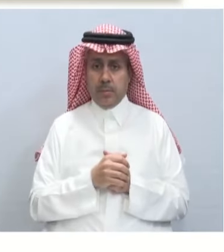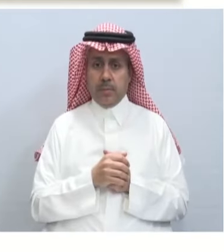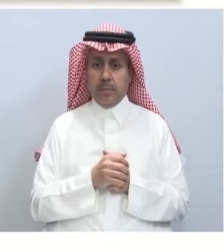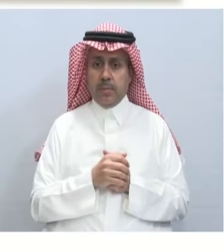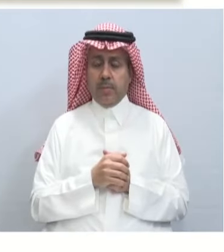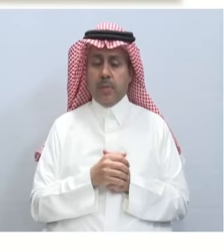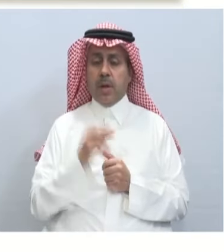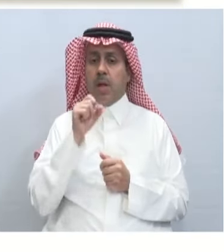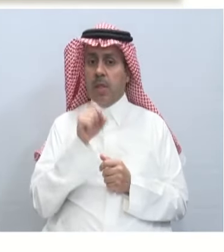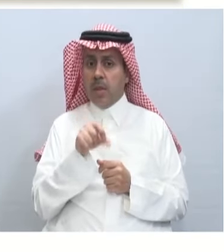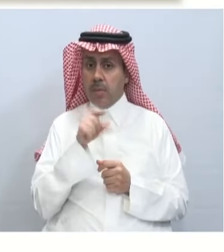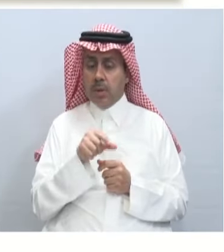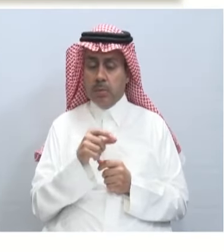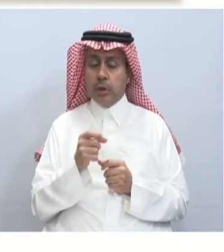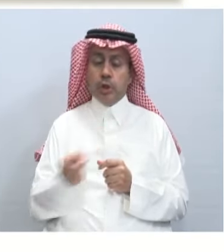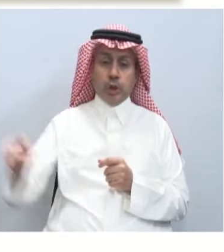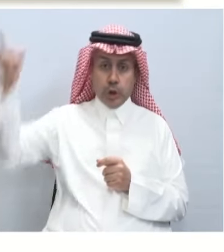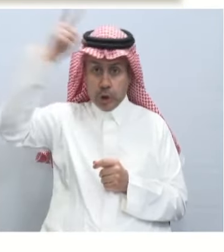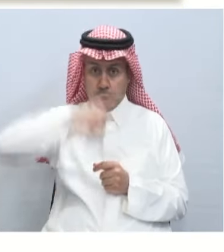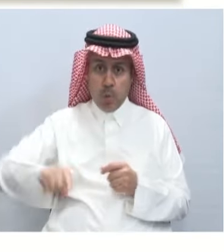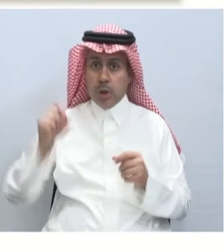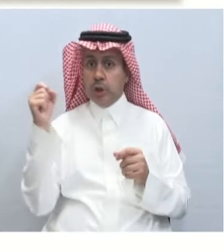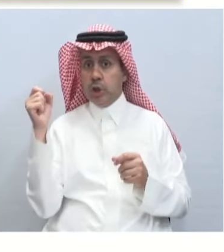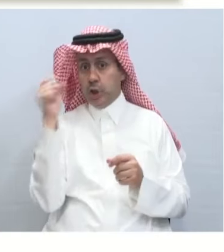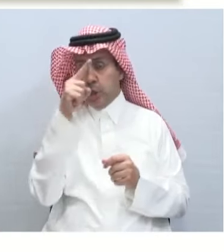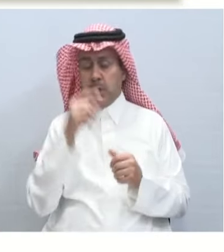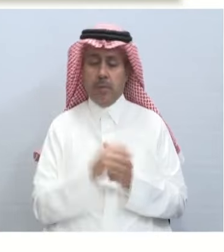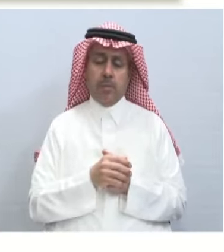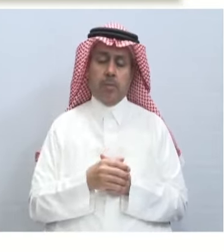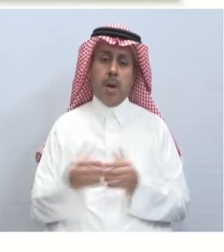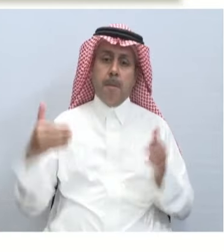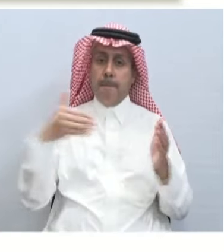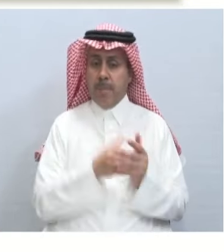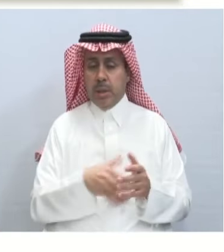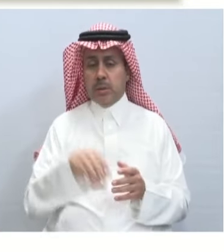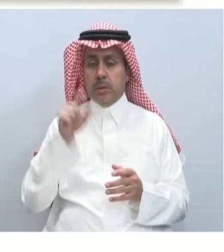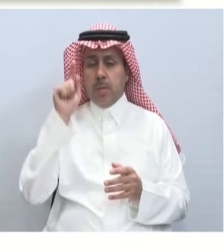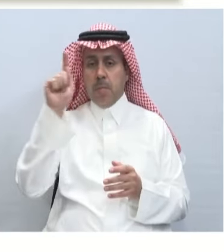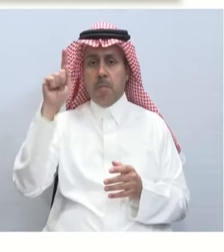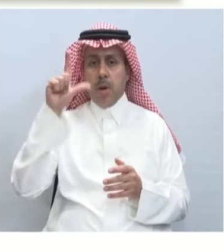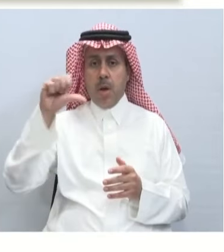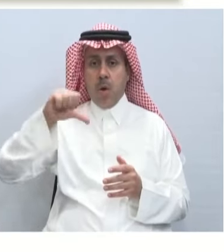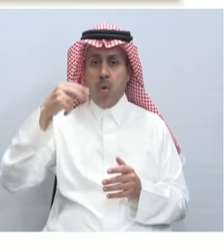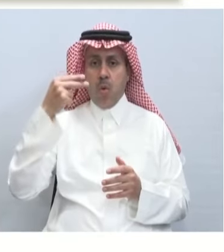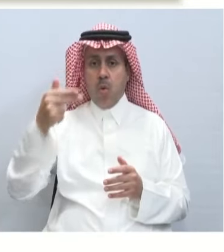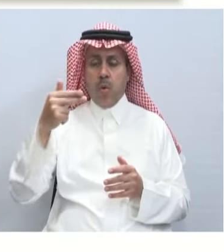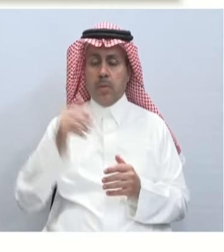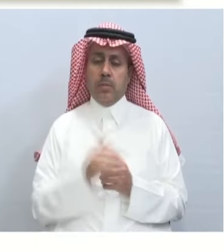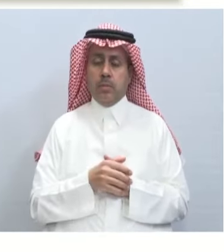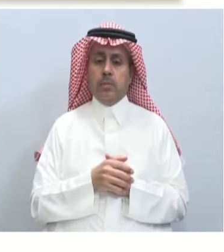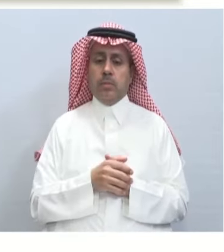الدوره الشهريه الذي يخرج من المراه بعد البلوغ في كل شهر مره